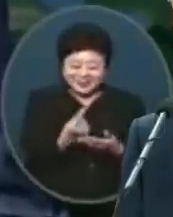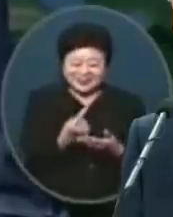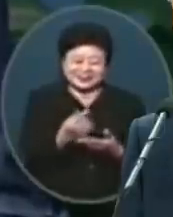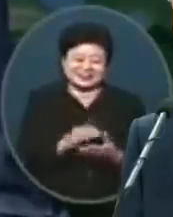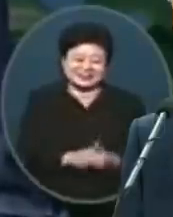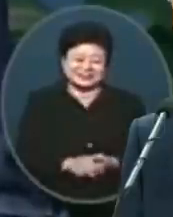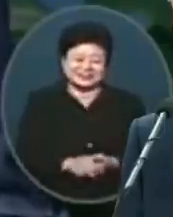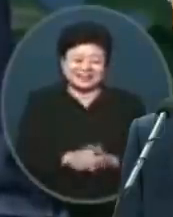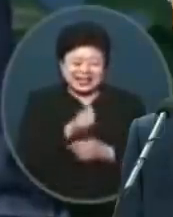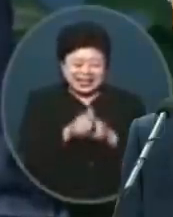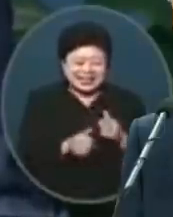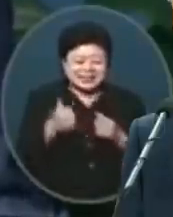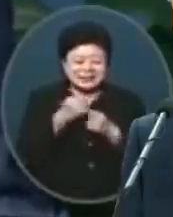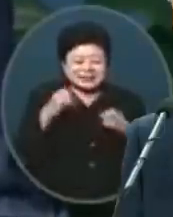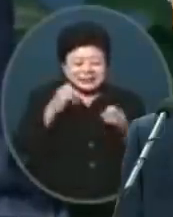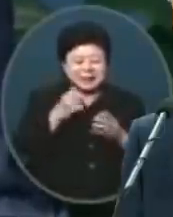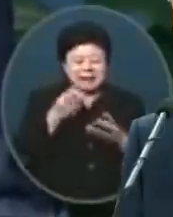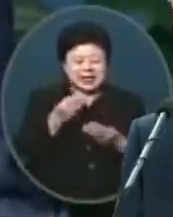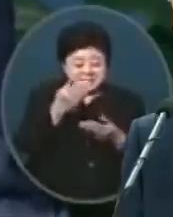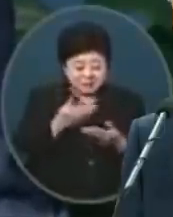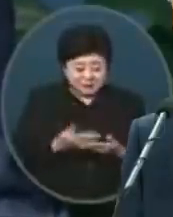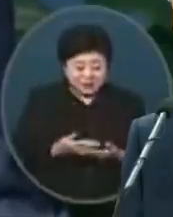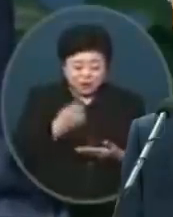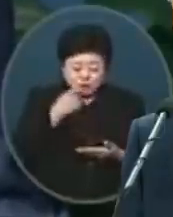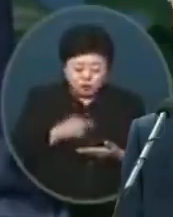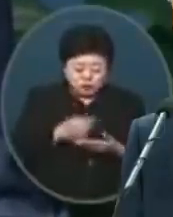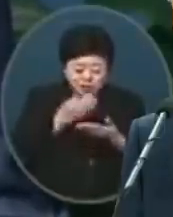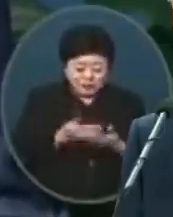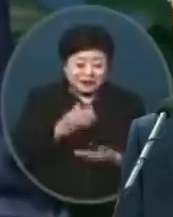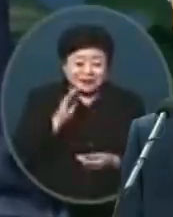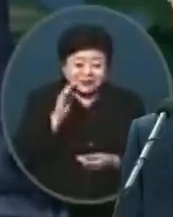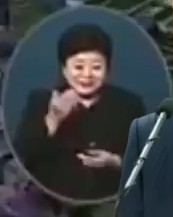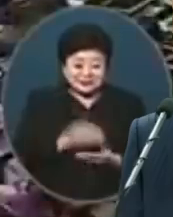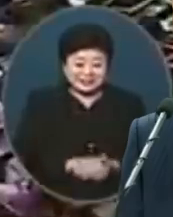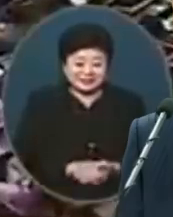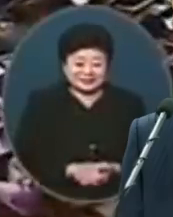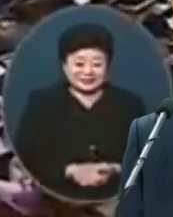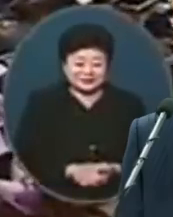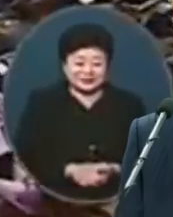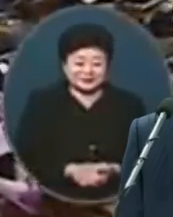되고 하나님의 응답을 많이 쉽게 받게 된 것입니다.